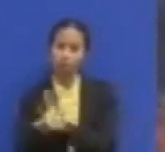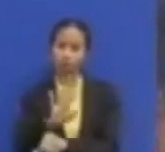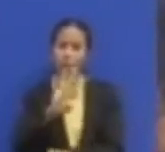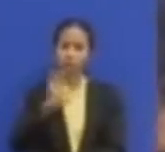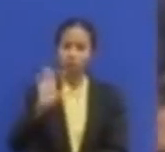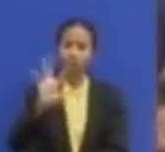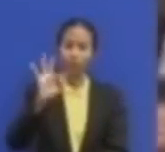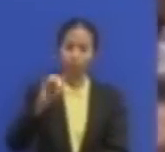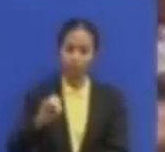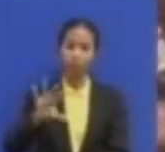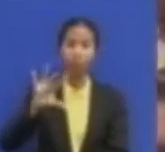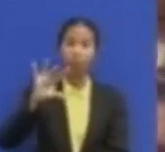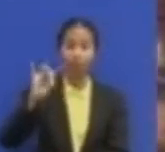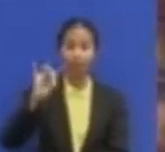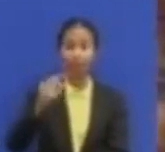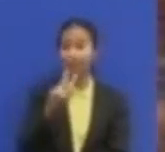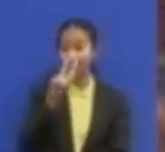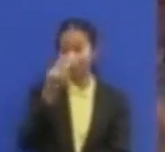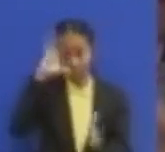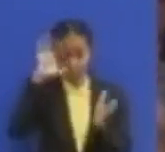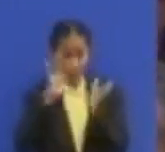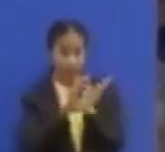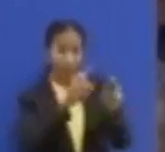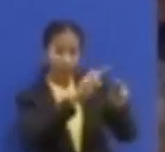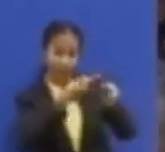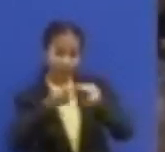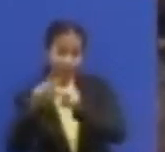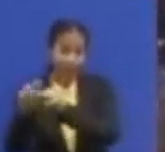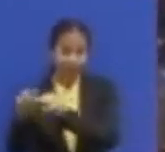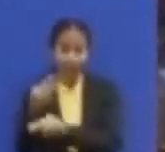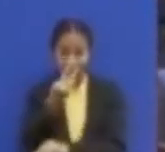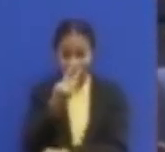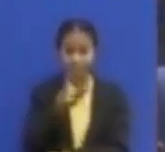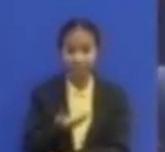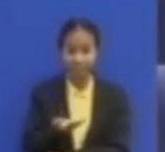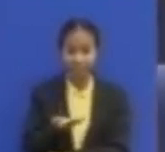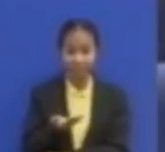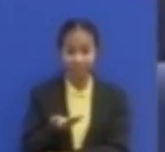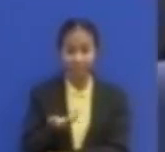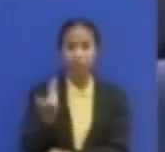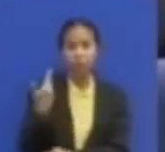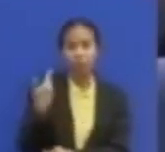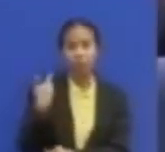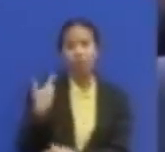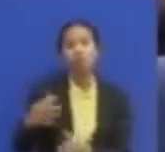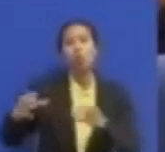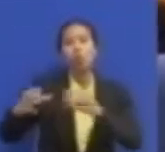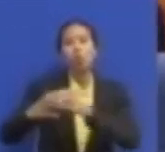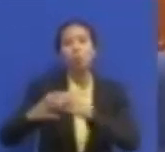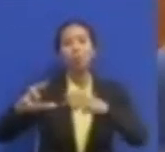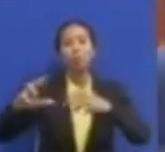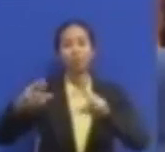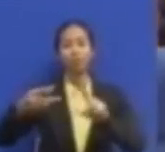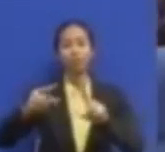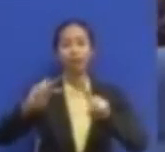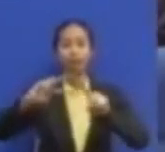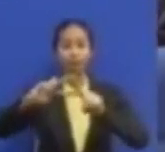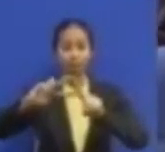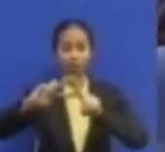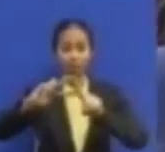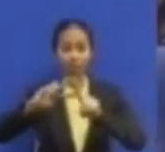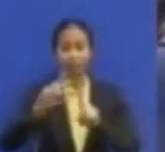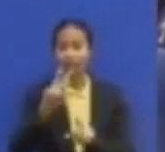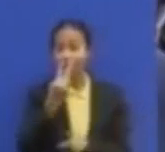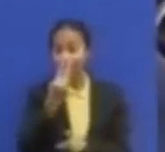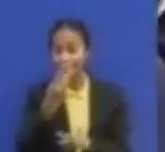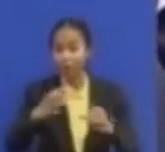498ท่านนะครับที่เห็นในจอขณะนี้ท่านผู้ชมครับก็เป็นในส่วนของพรรคอนาคตใหม่เราเห็นกลุ่มสส